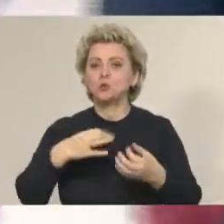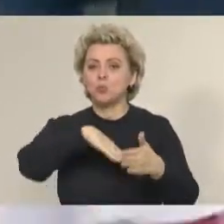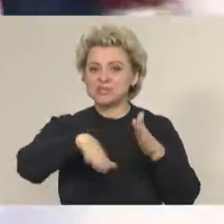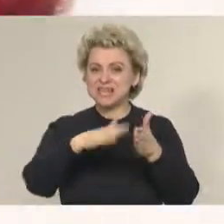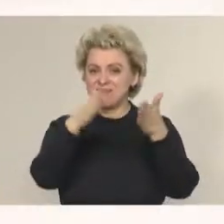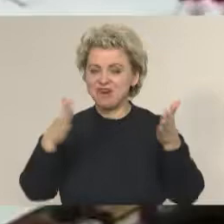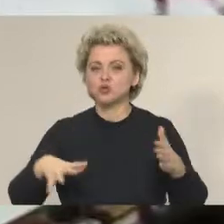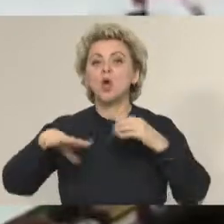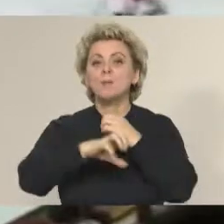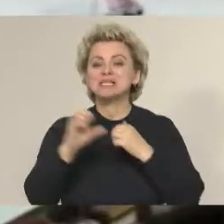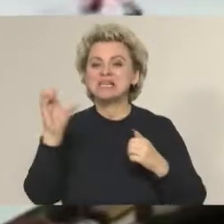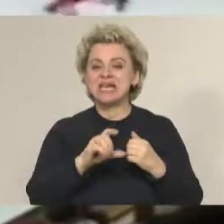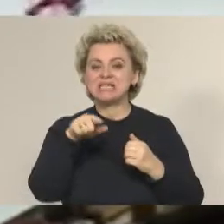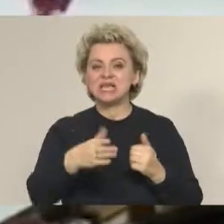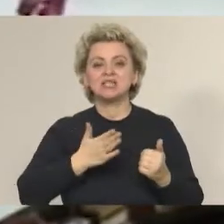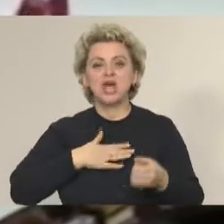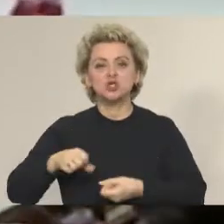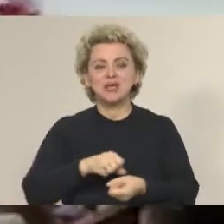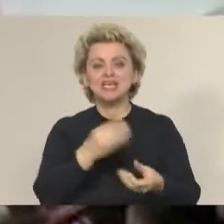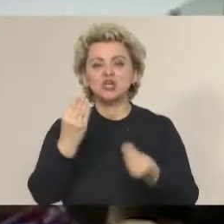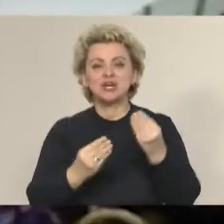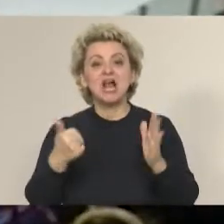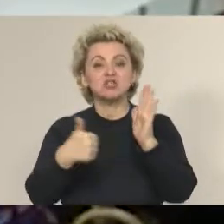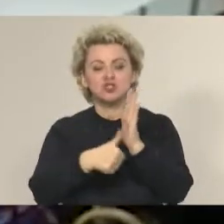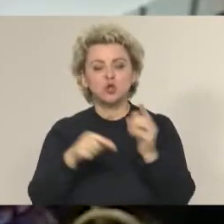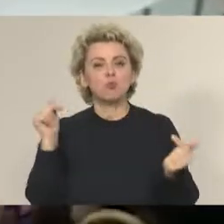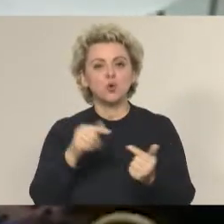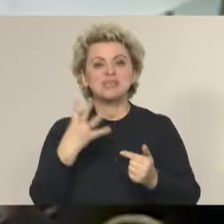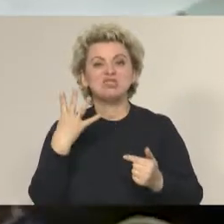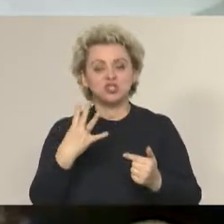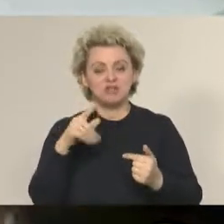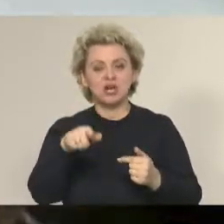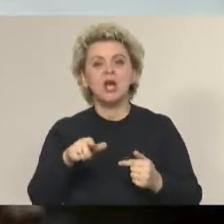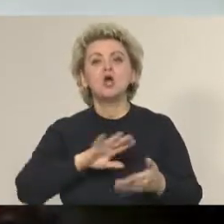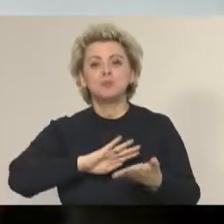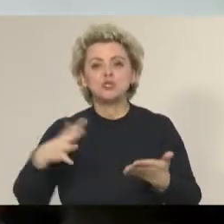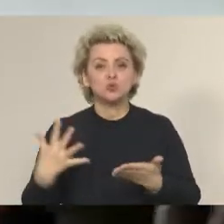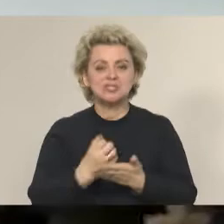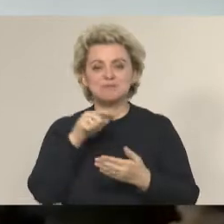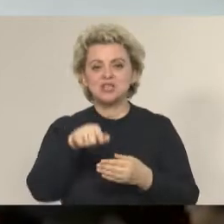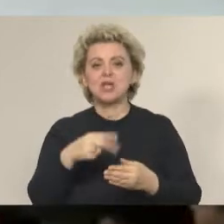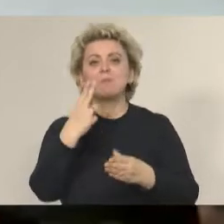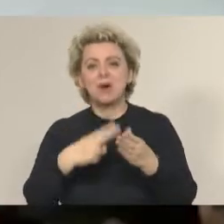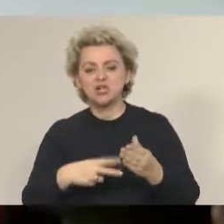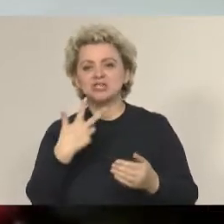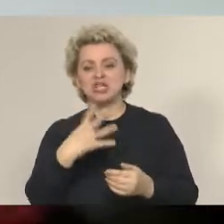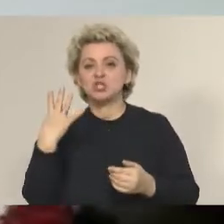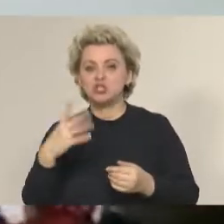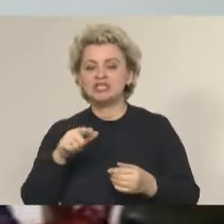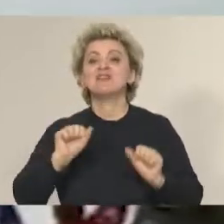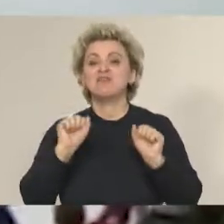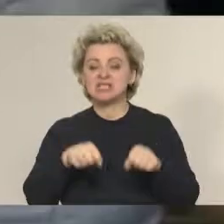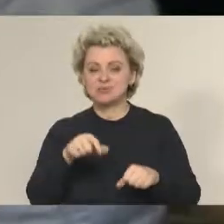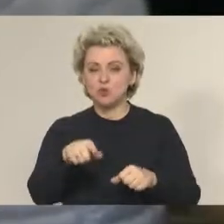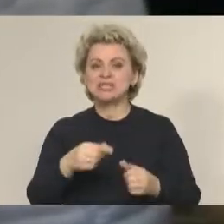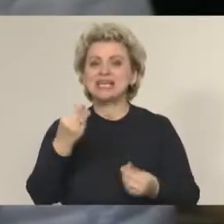ворот. На последних секундах наши хоккеисты играли вшестером против четверых, но безуспешно. Поражение 3-4 и